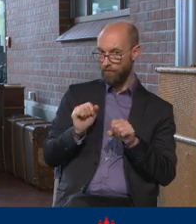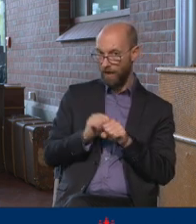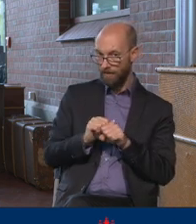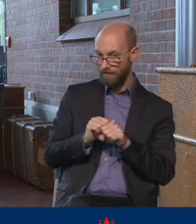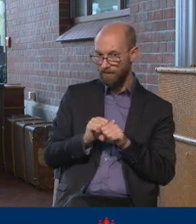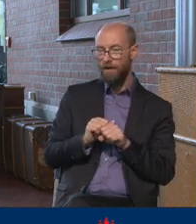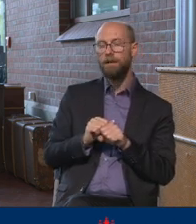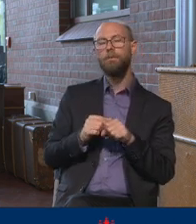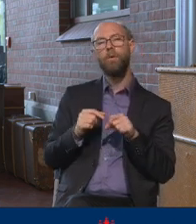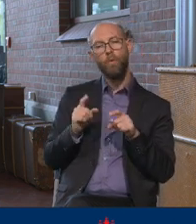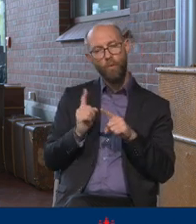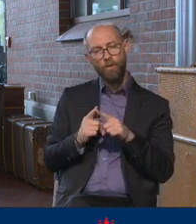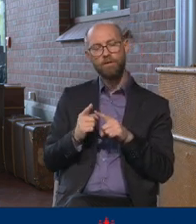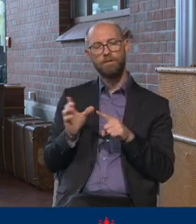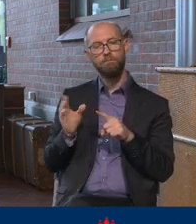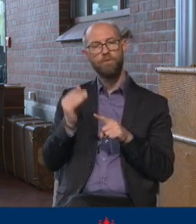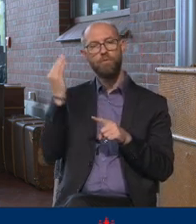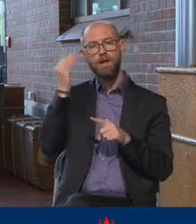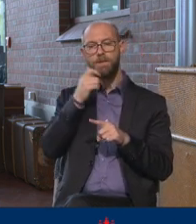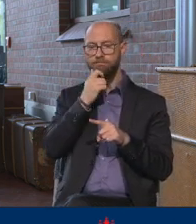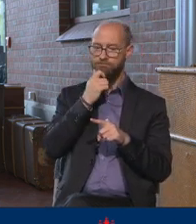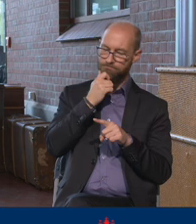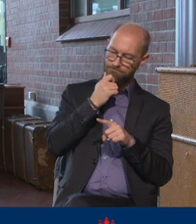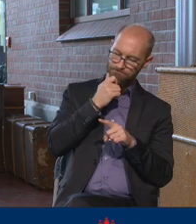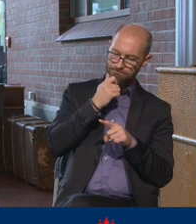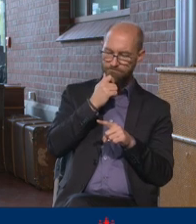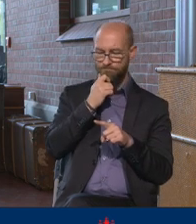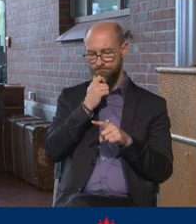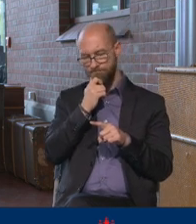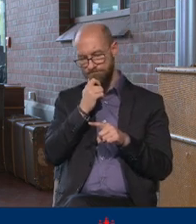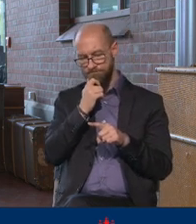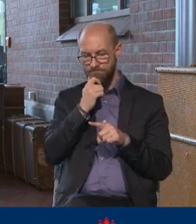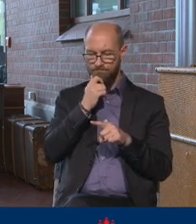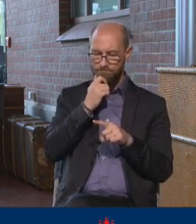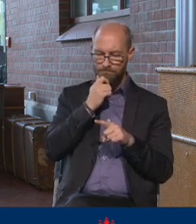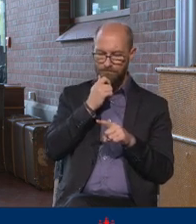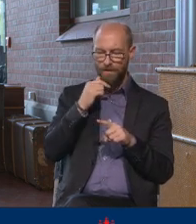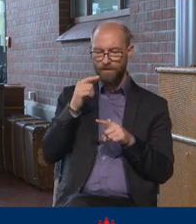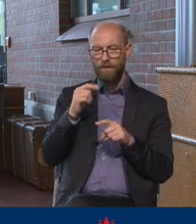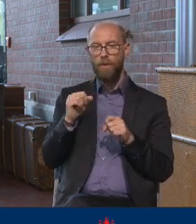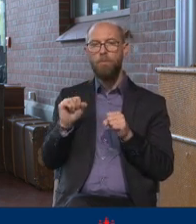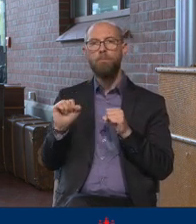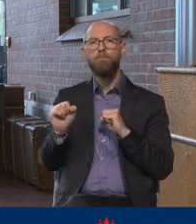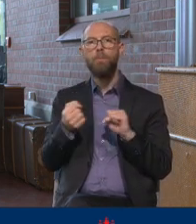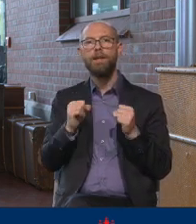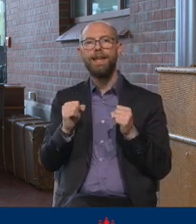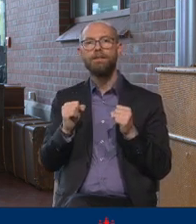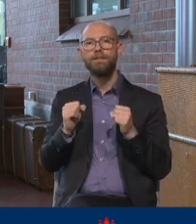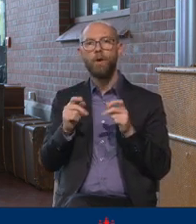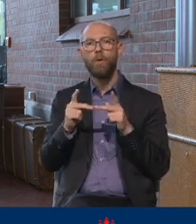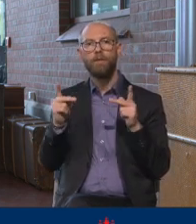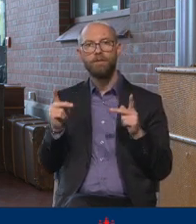überlegungen zu untermauern mit entsprechenden überlegungen aus einem integrierten mobilitätskonzept denn